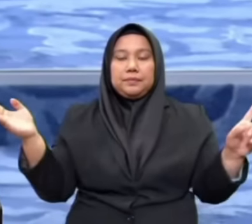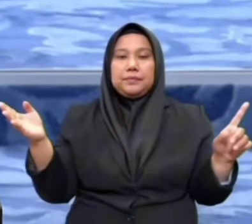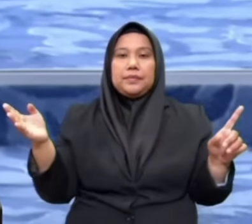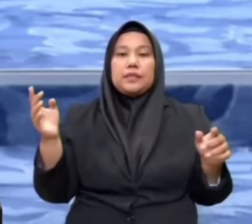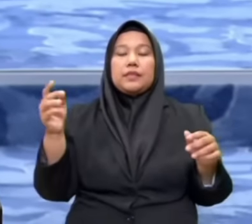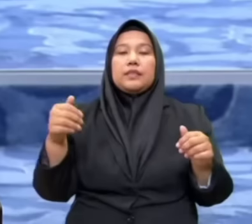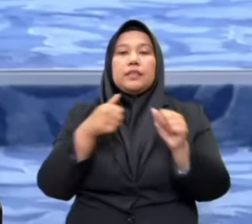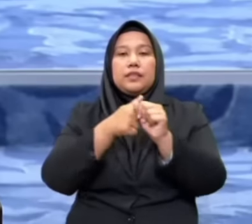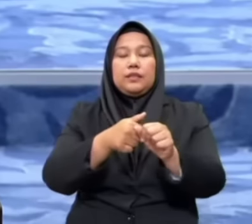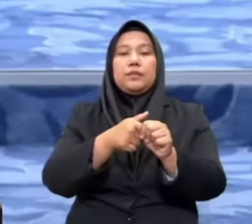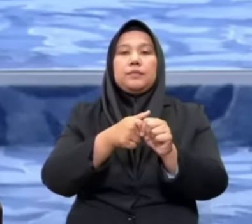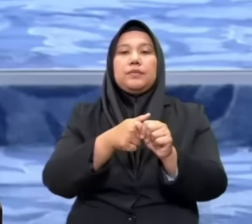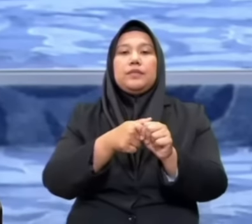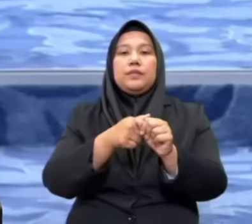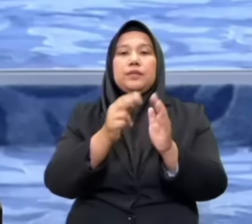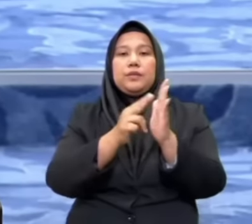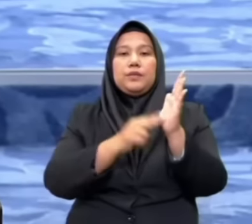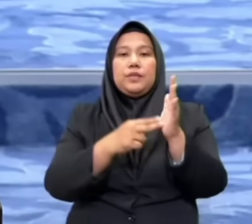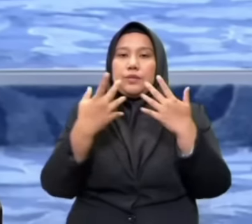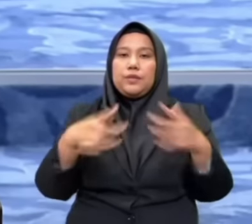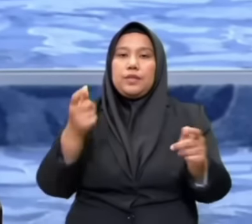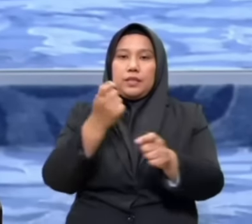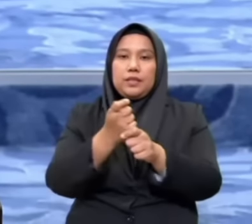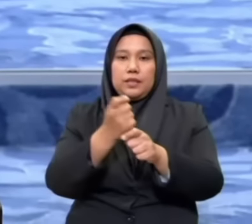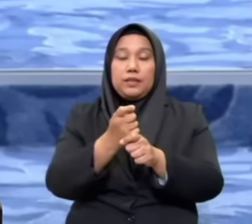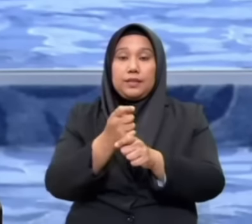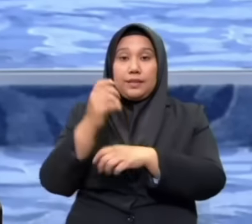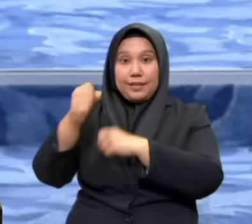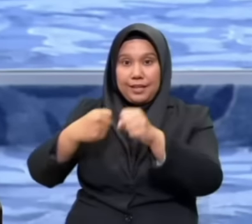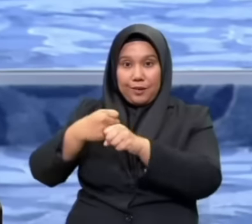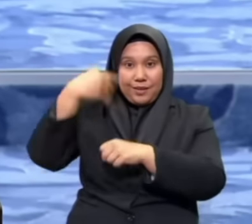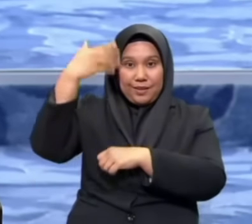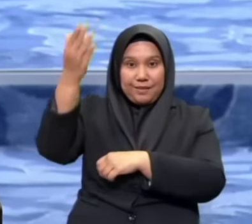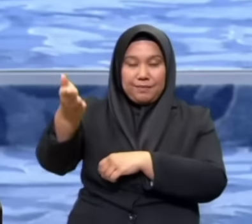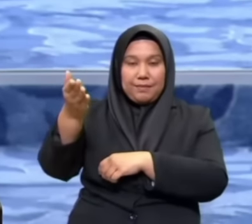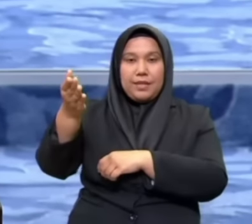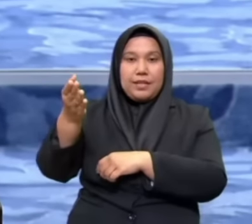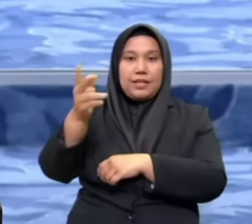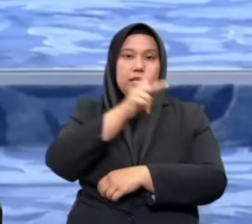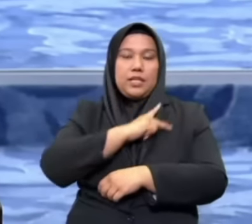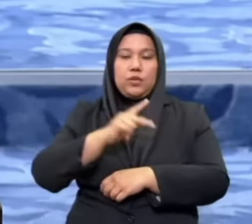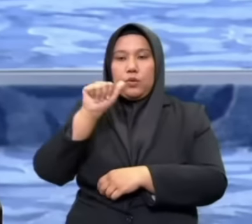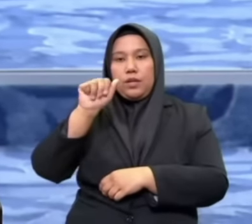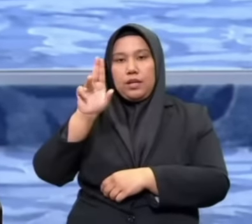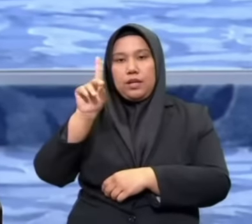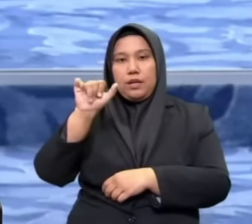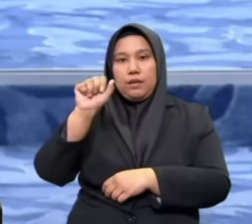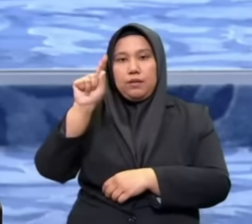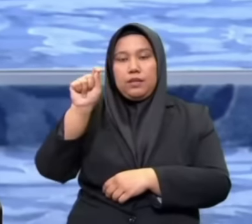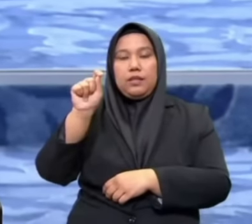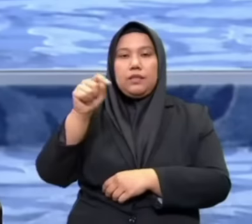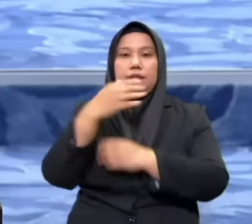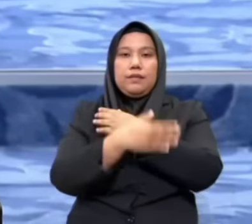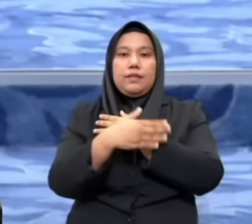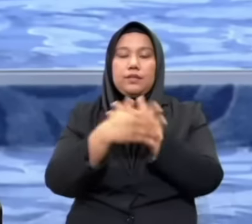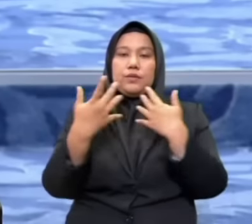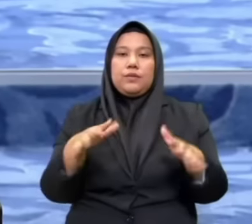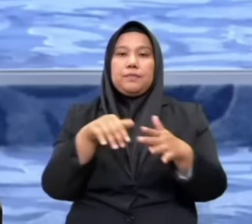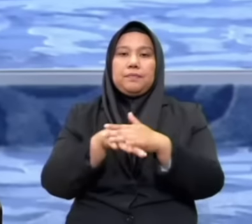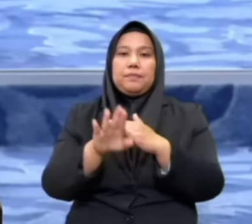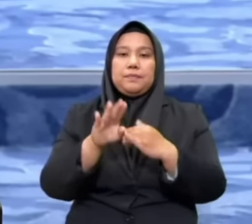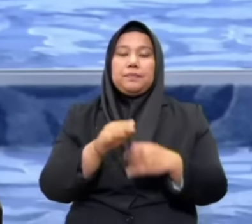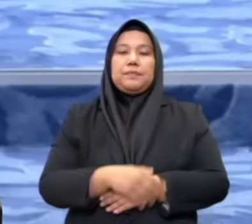mulai tahun depan Ketua Audit Negara akan masuk, dan ini akan memberikan satu peringatan